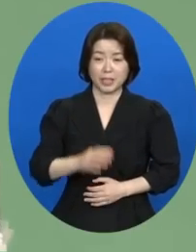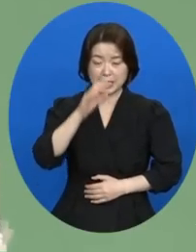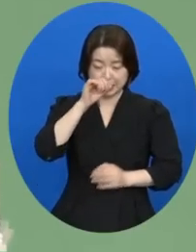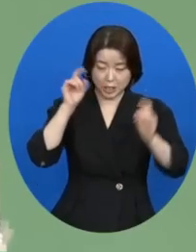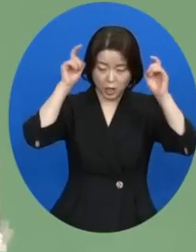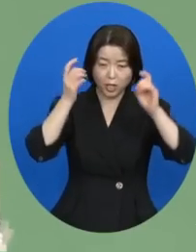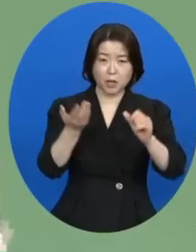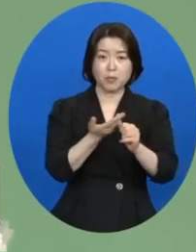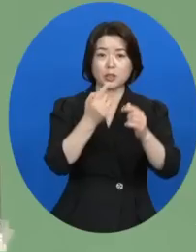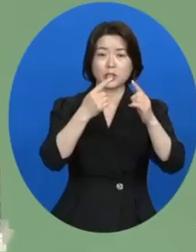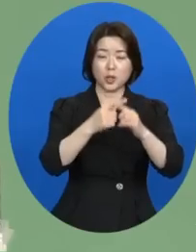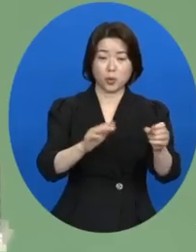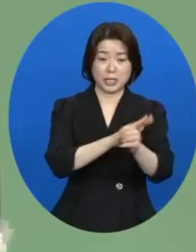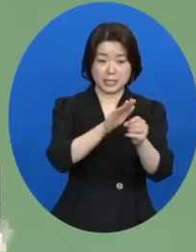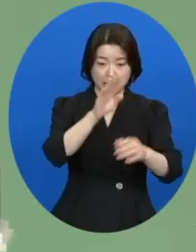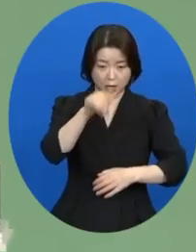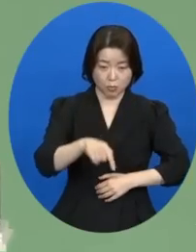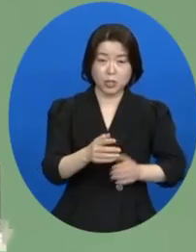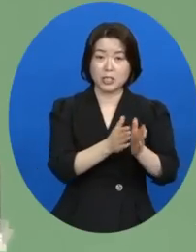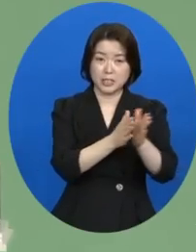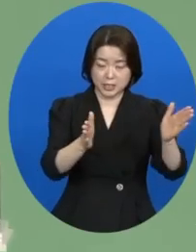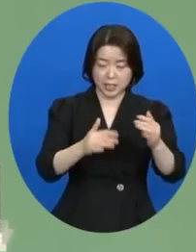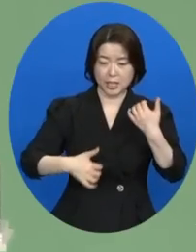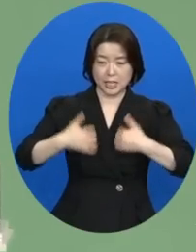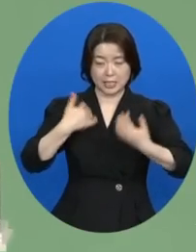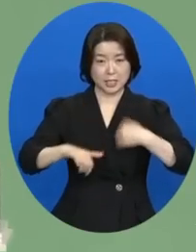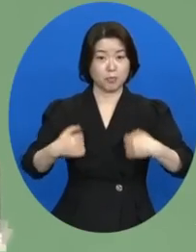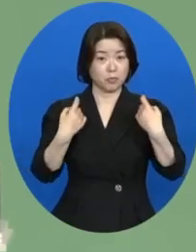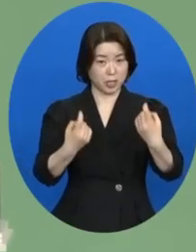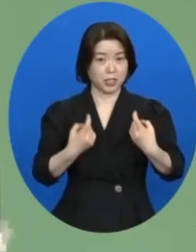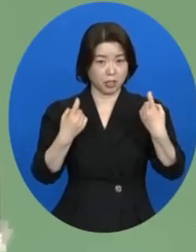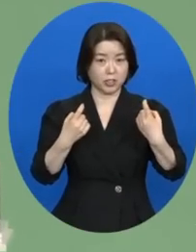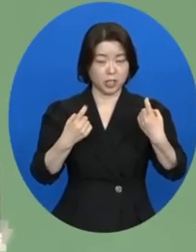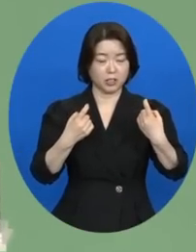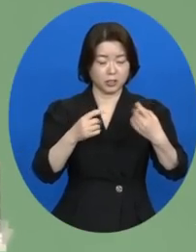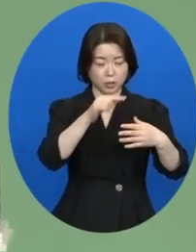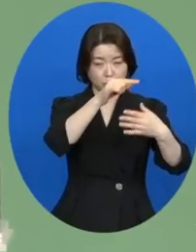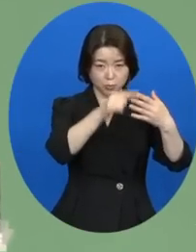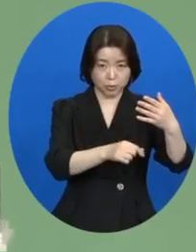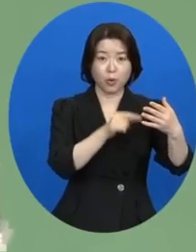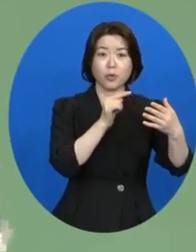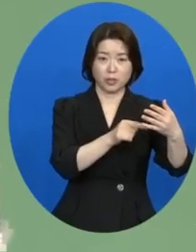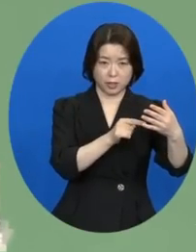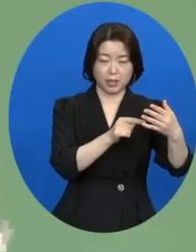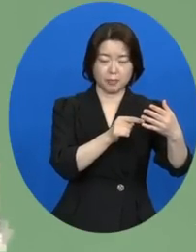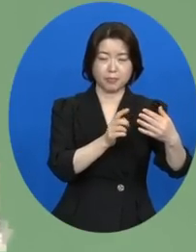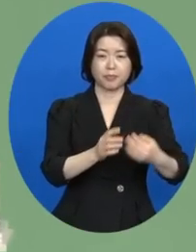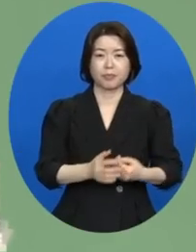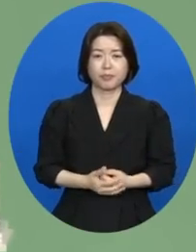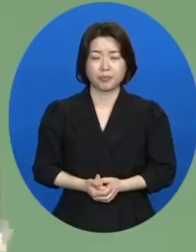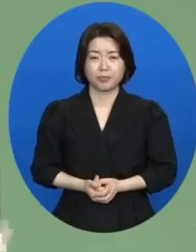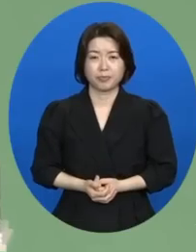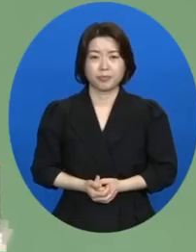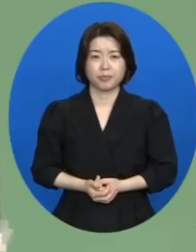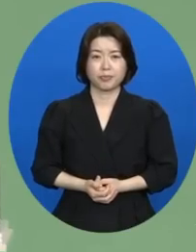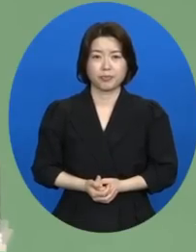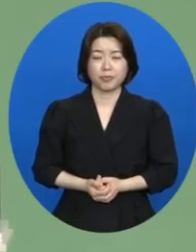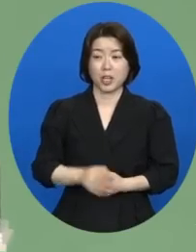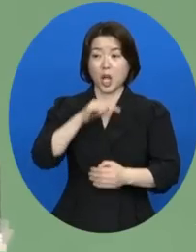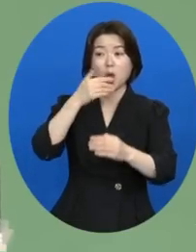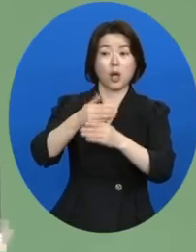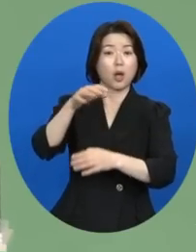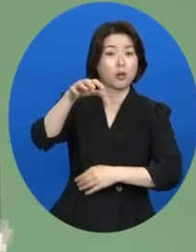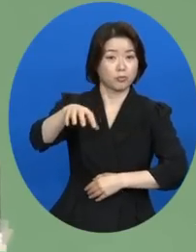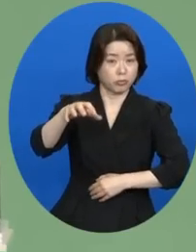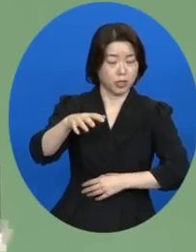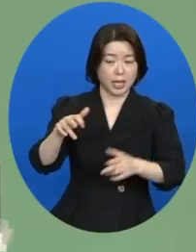선하목자교회 사랑부에서 시작한 기쁨을 요정, 기쁨을 향한 요정이라는 프로그램을 통해 북한